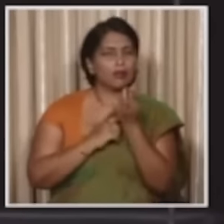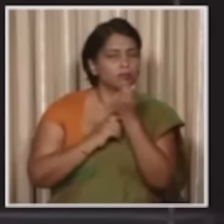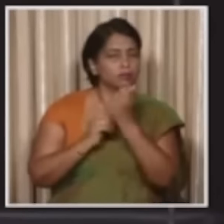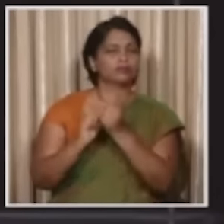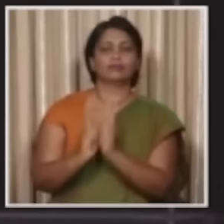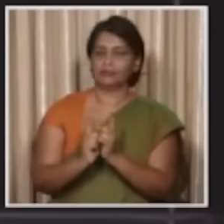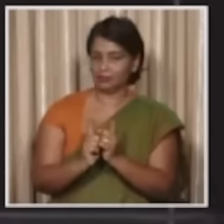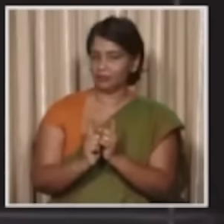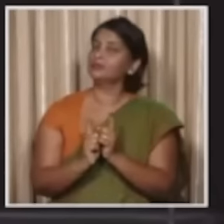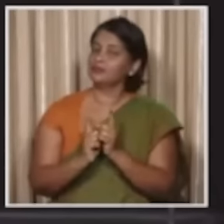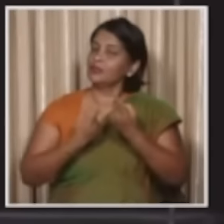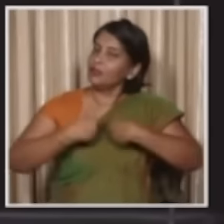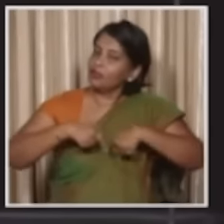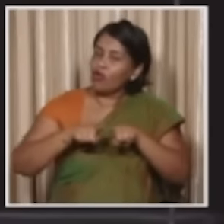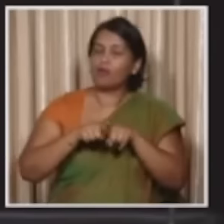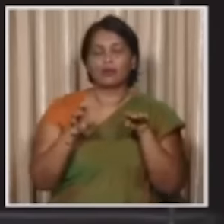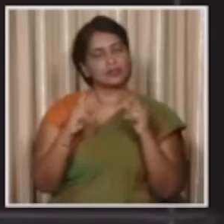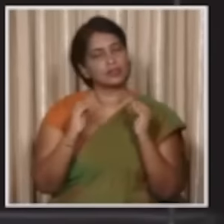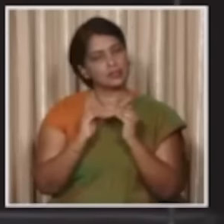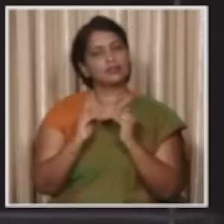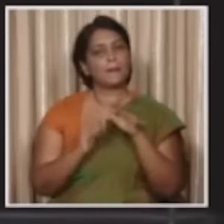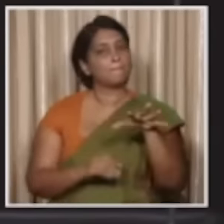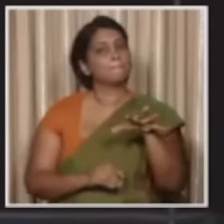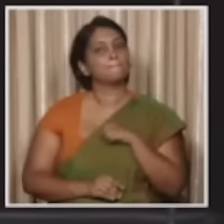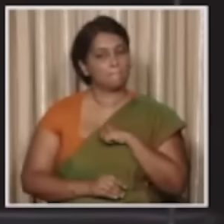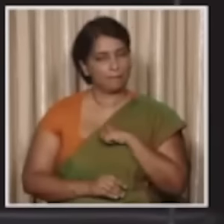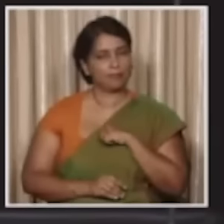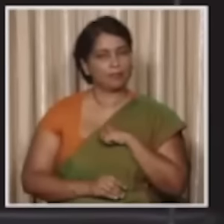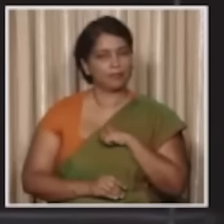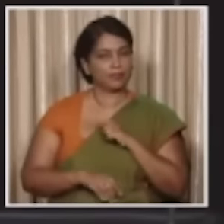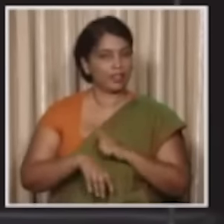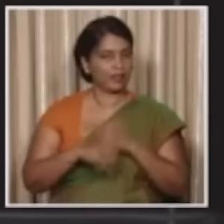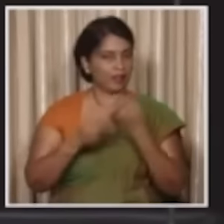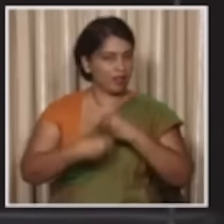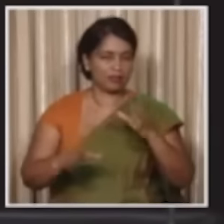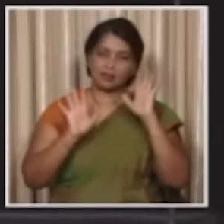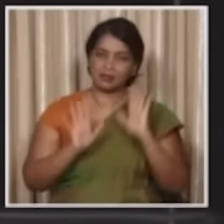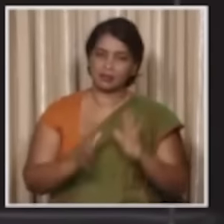දාන්න. හැම කෙනාටම පොදුවේ ඒ ප්‍රයෝජනේ ගන්න. කාලය විනාශ